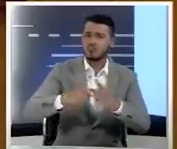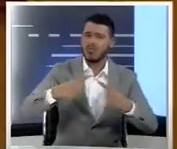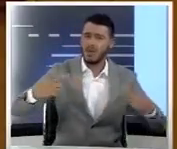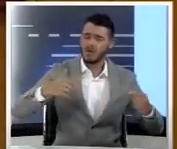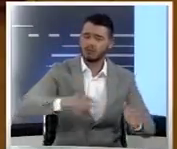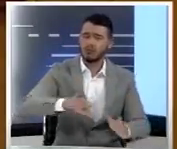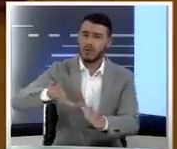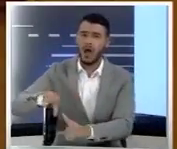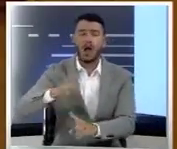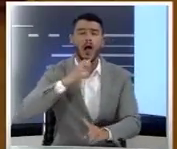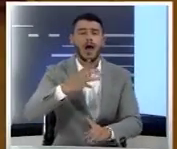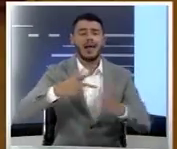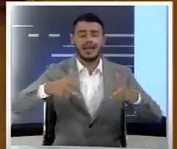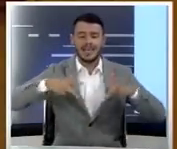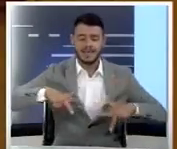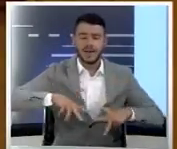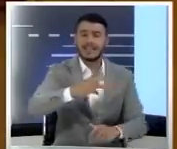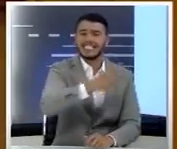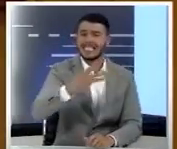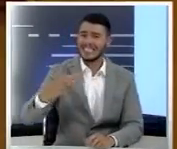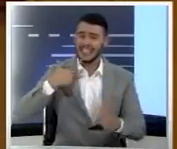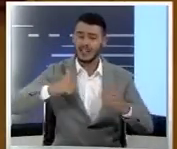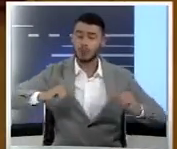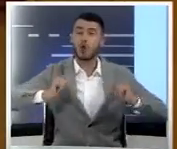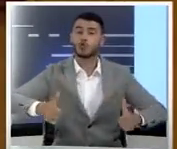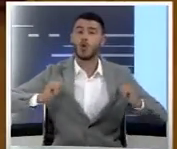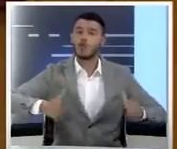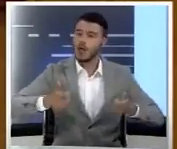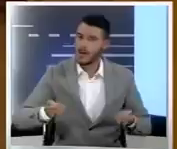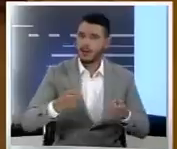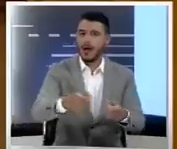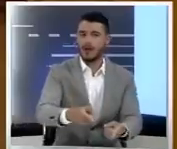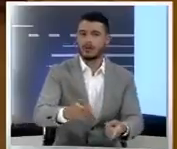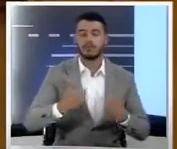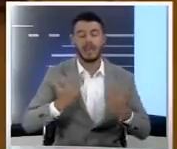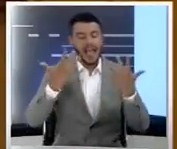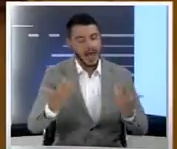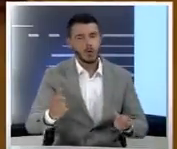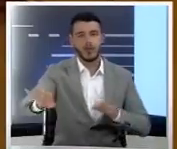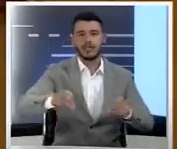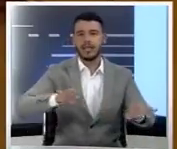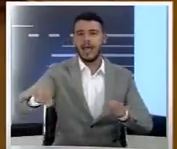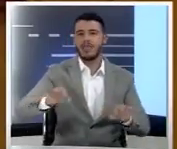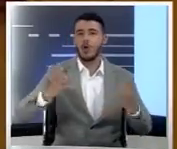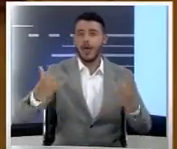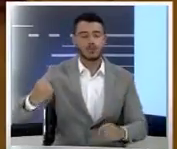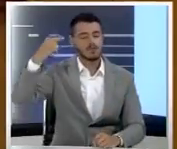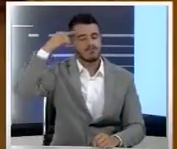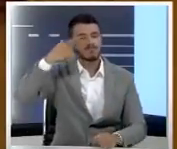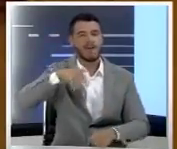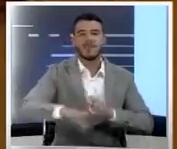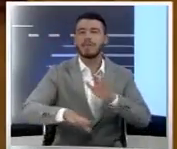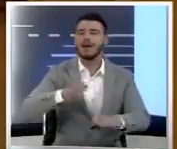και η κυβέρνηση που στηρίζει έχουν την πρωτοβουλία των κινήσεων. Εμείς λοιπόν έχουμε σχέδιο, έχουμε στρατηγική, έχουμε